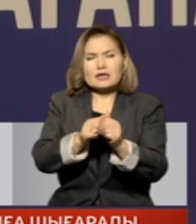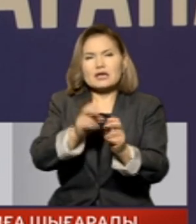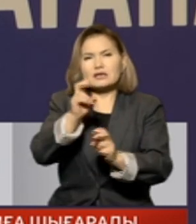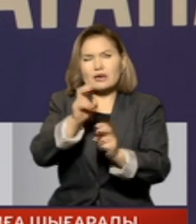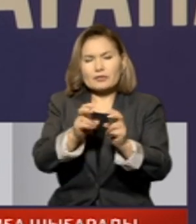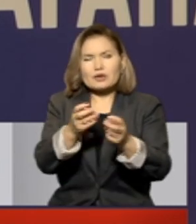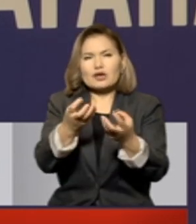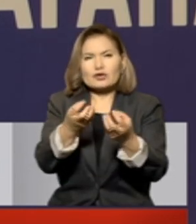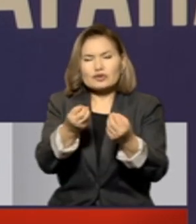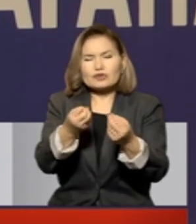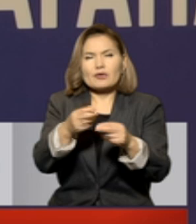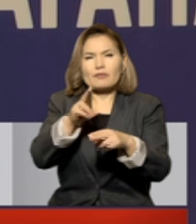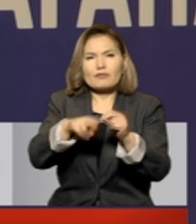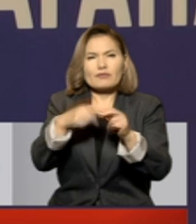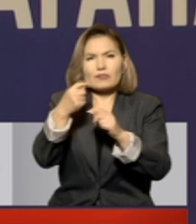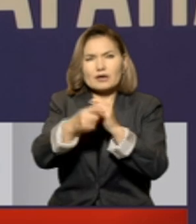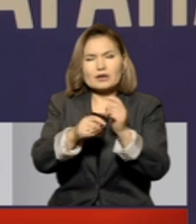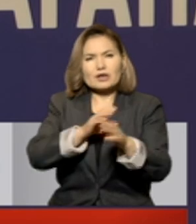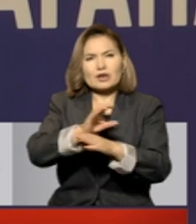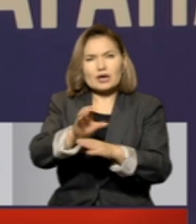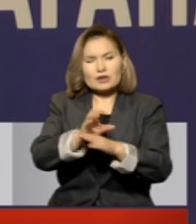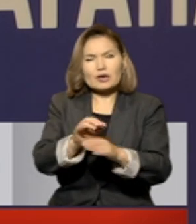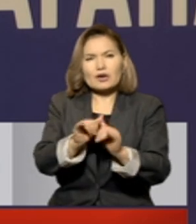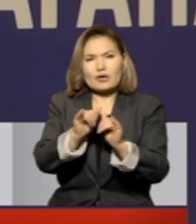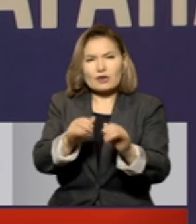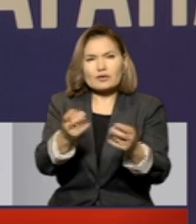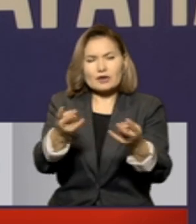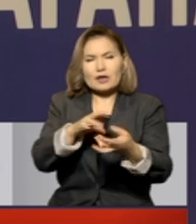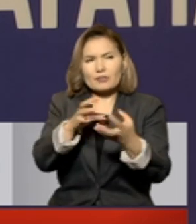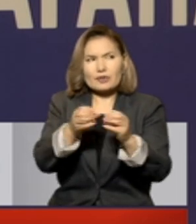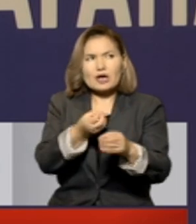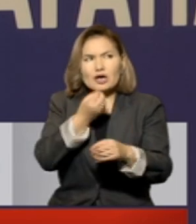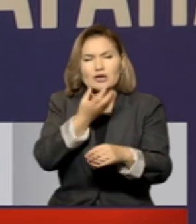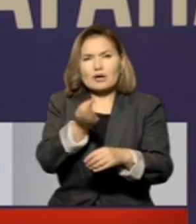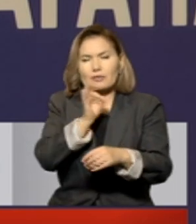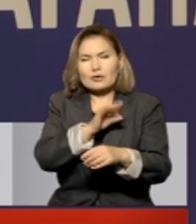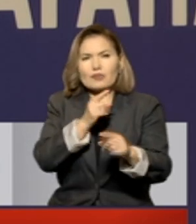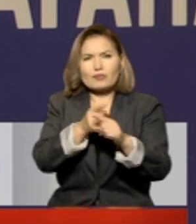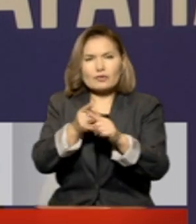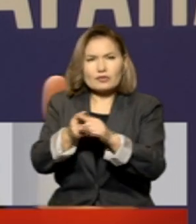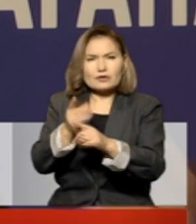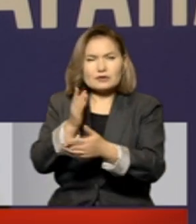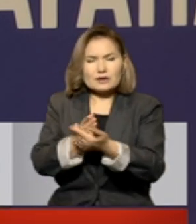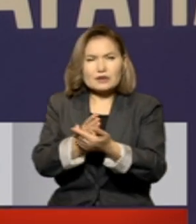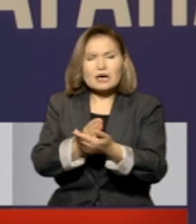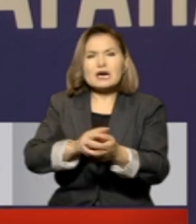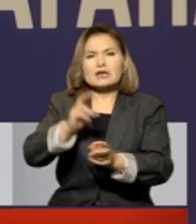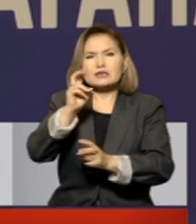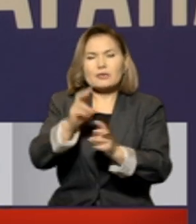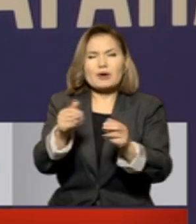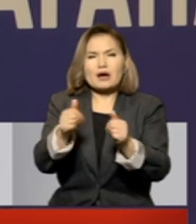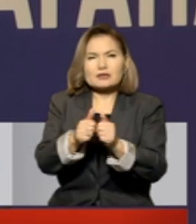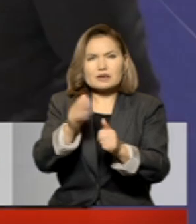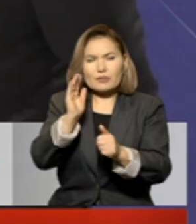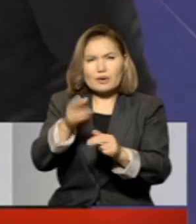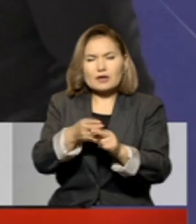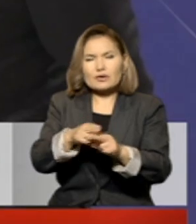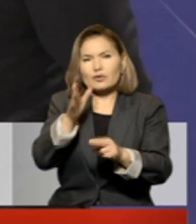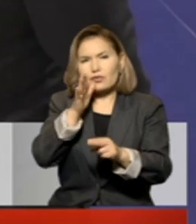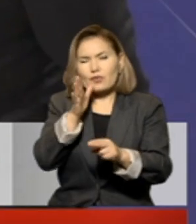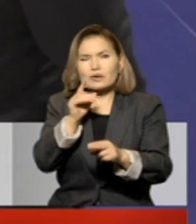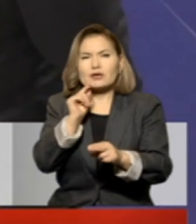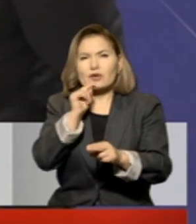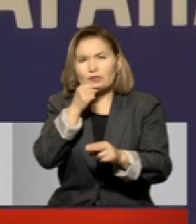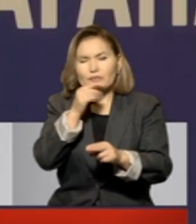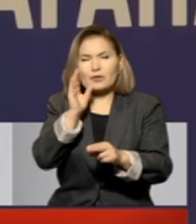керек. Ол көптеген жаңағы оңды болады, көптеген плюстары бар. Завод қасында болады, уақыт